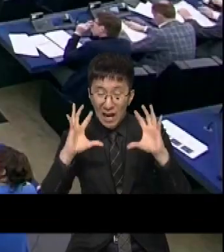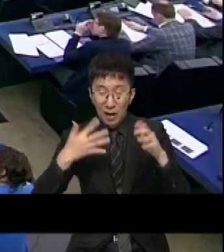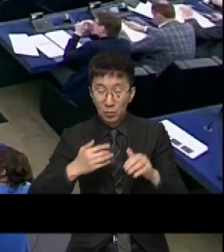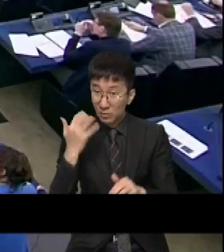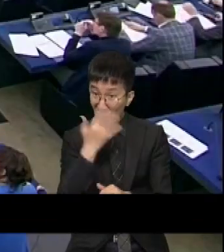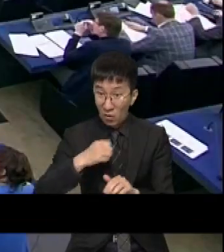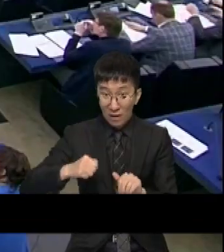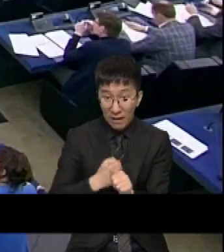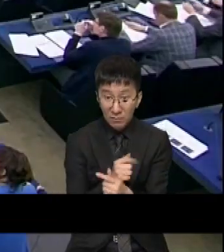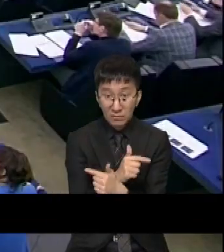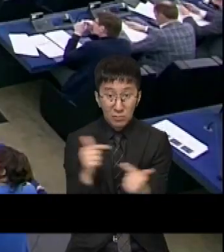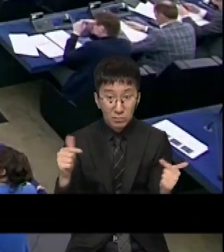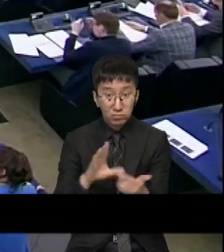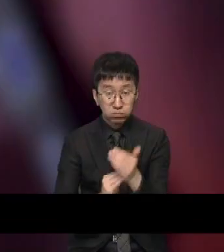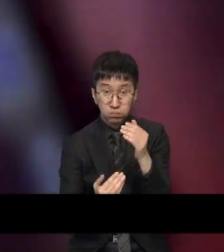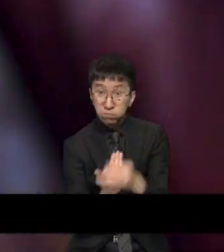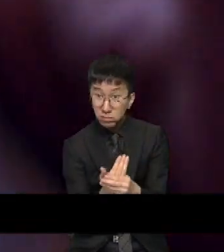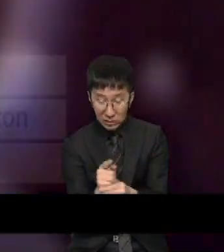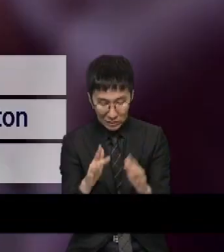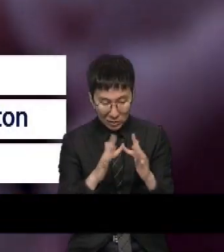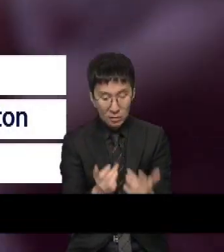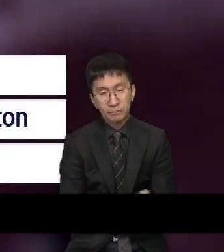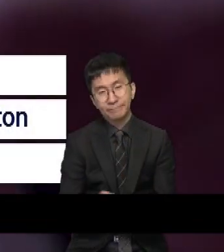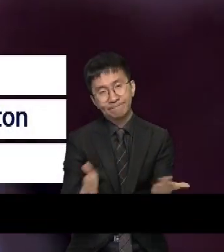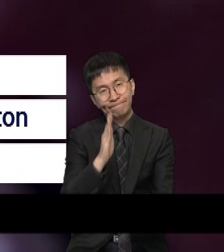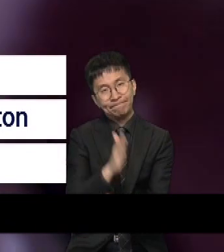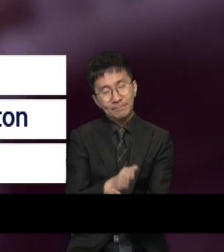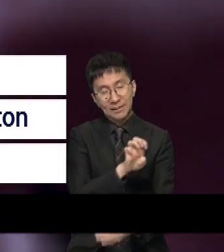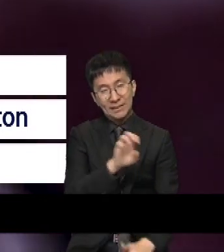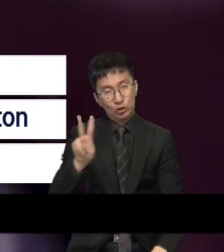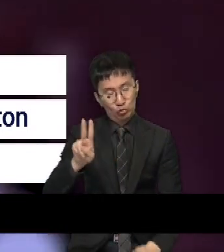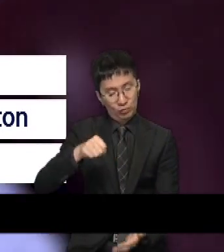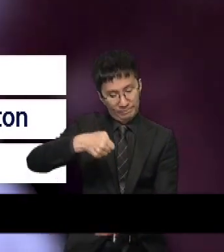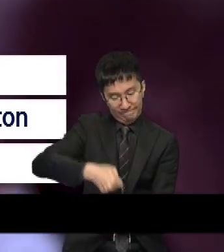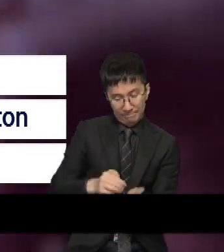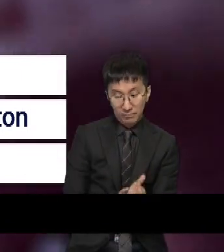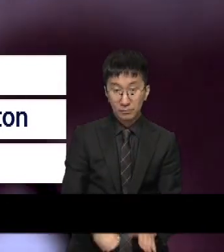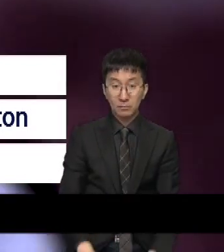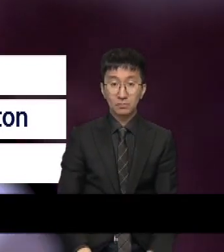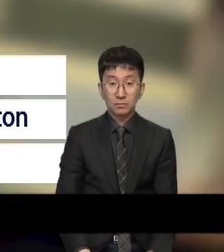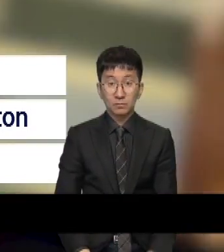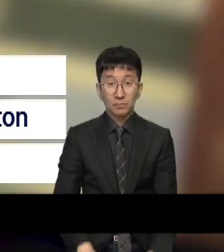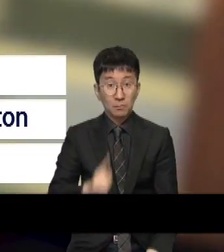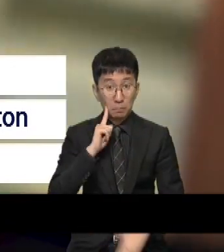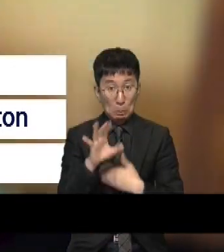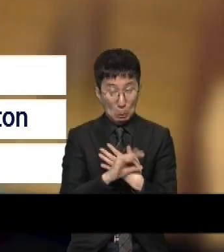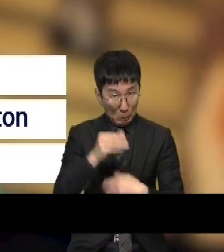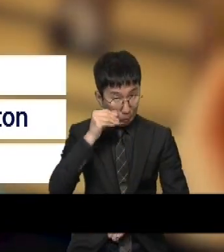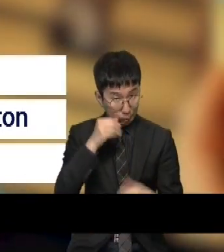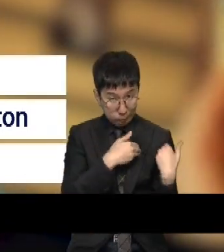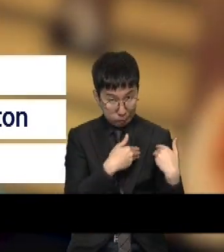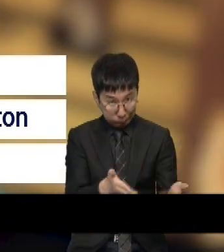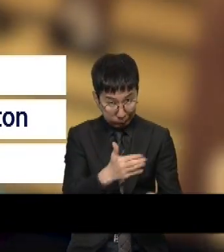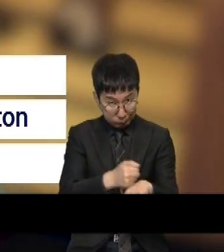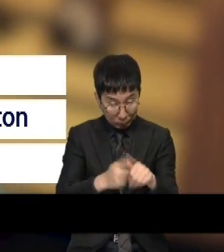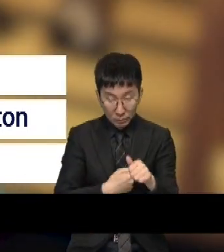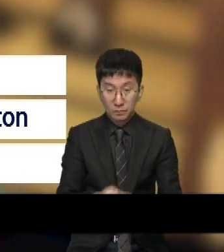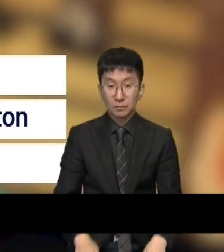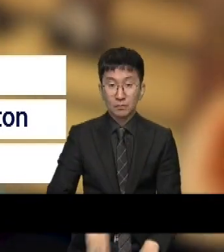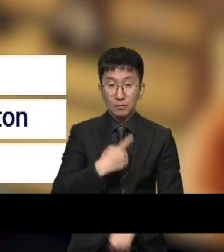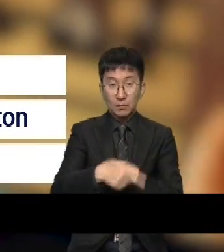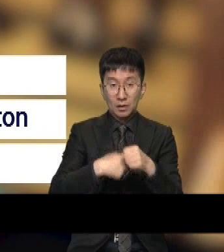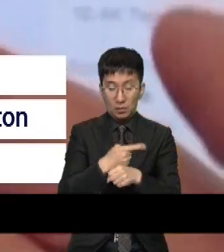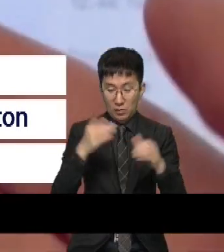온라인 유포를 금지하고 있습니다. 플랫폼이 유해 불법 콘텐츠를 신속히 시정하지 않으면 연간 글로벌 수익의